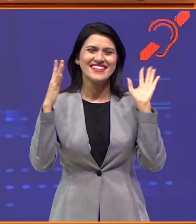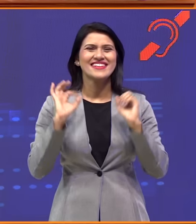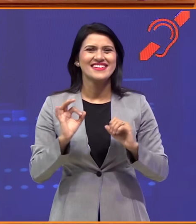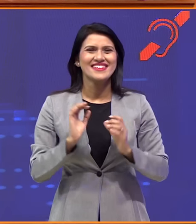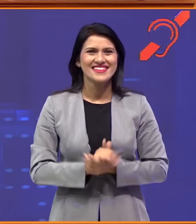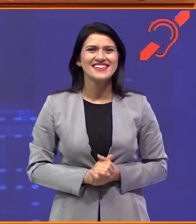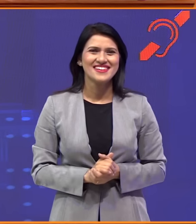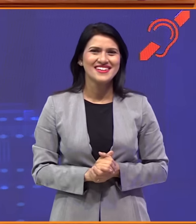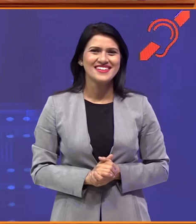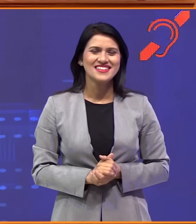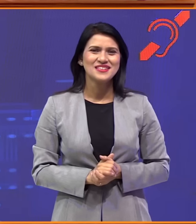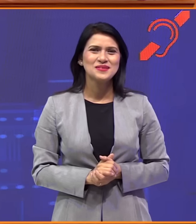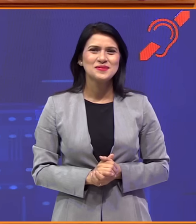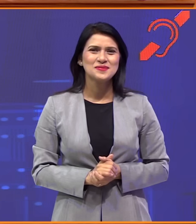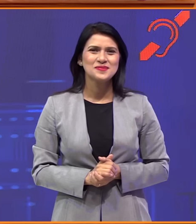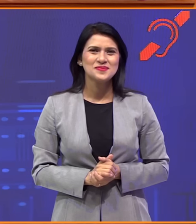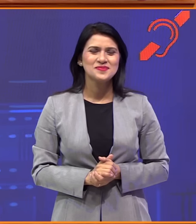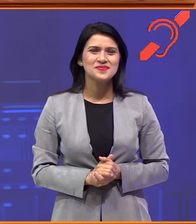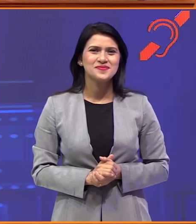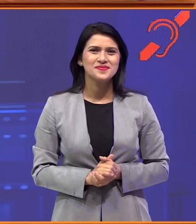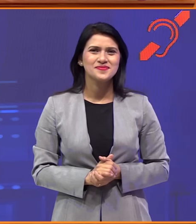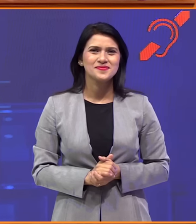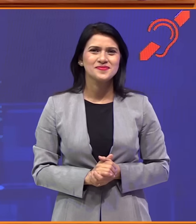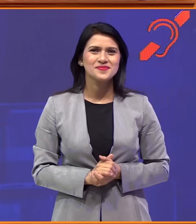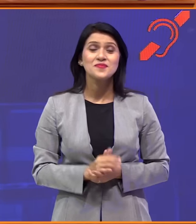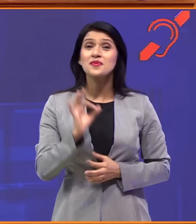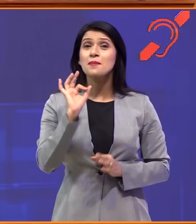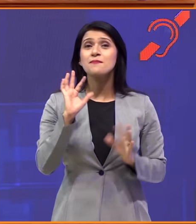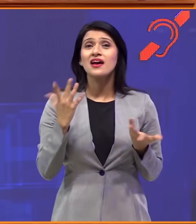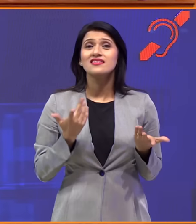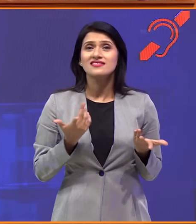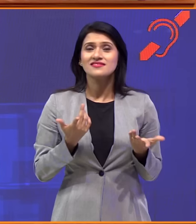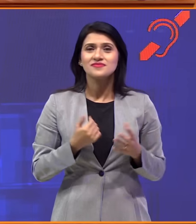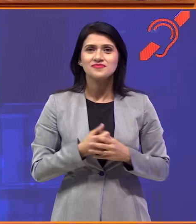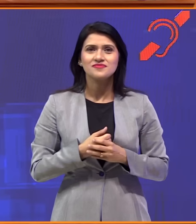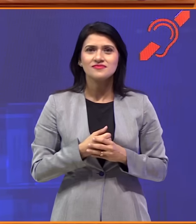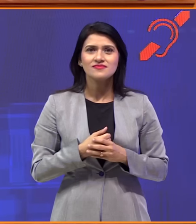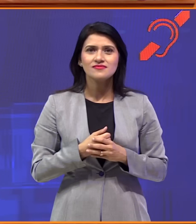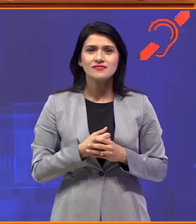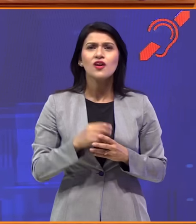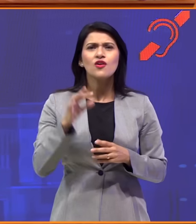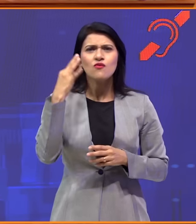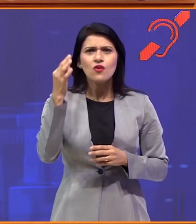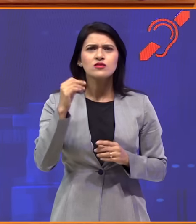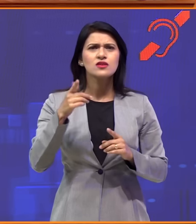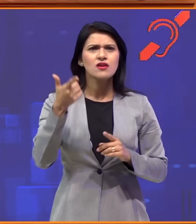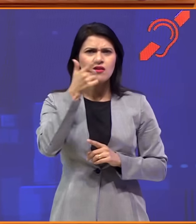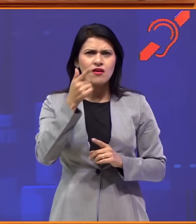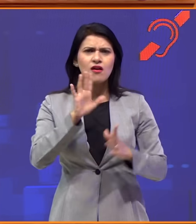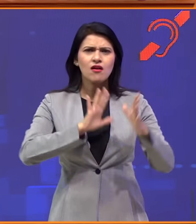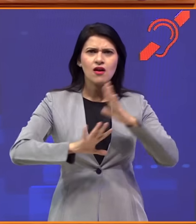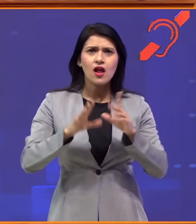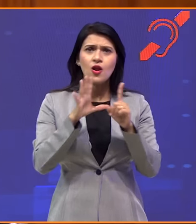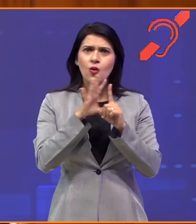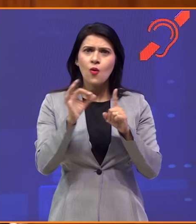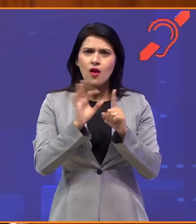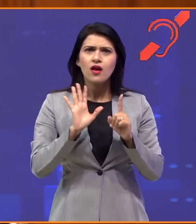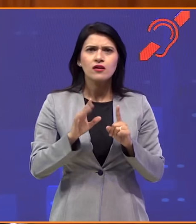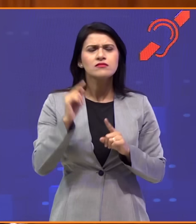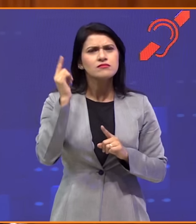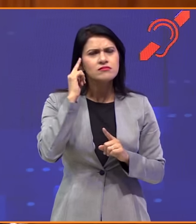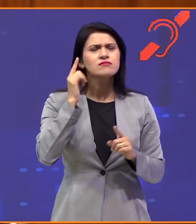बना और देखिए उसमें उसमें सबसे अच्छी बात क्या है कि किसी कैरेक्टर पर काम कर रहा हूं या अगले दिन के सीन पर काम कर रहा हूं तो चल रहा